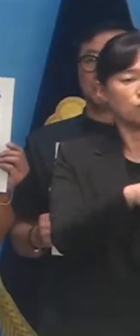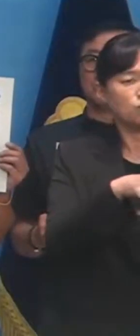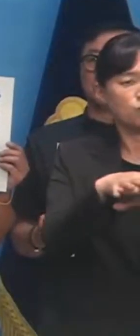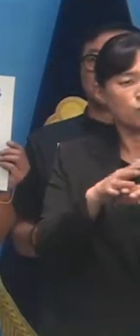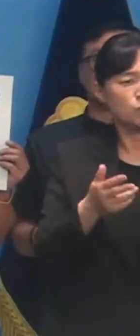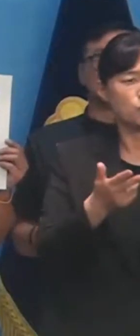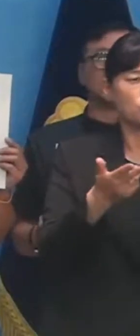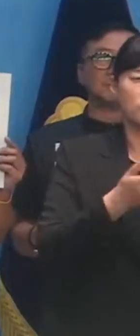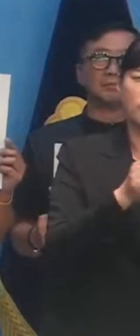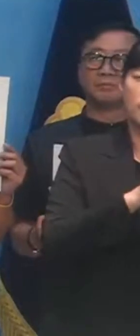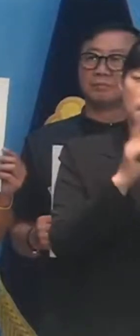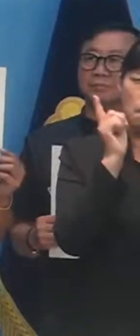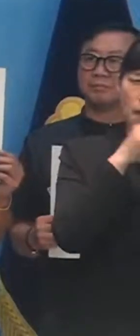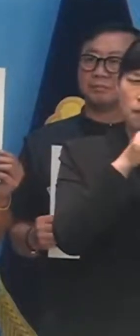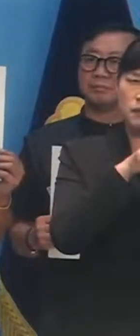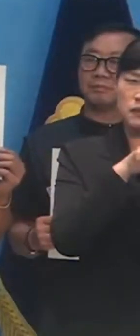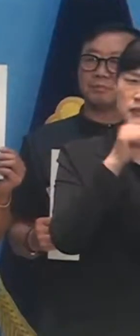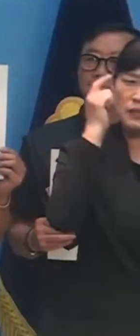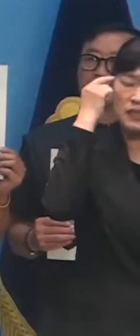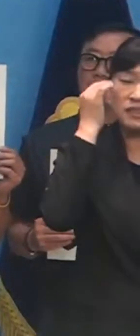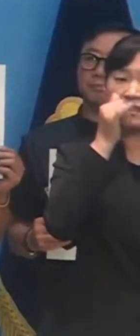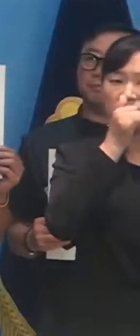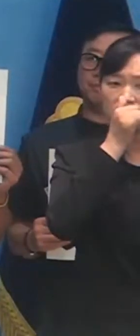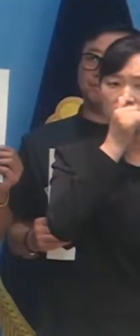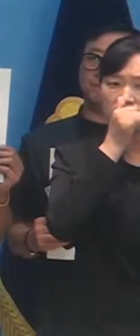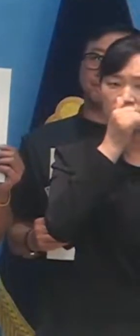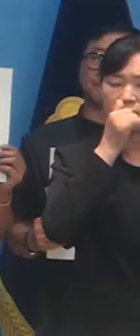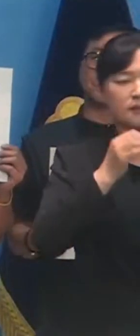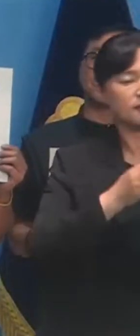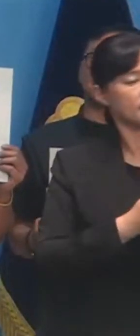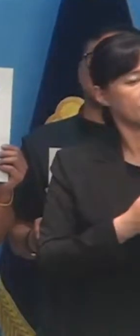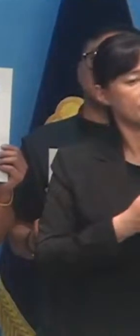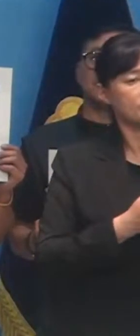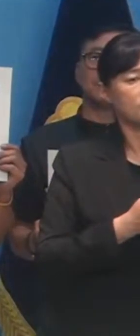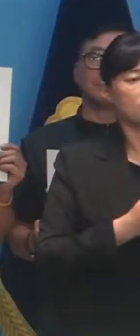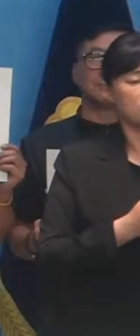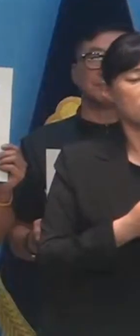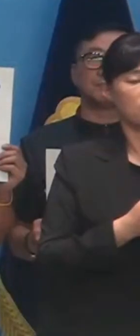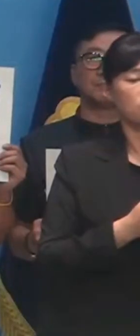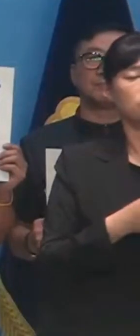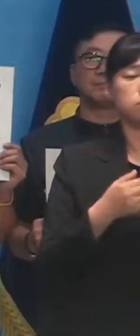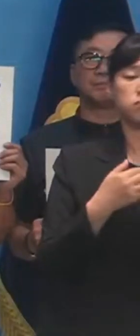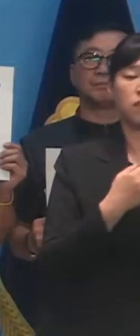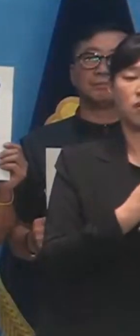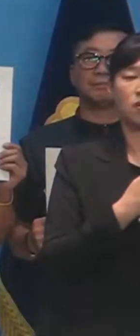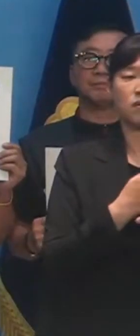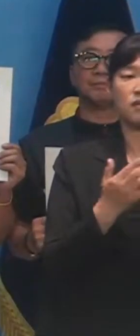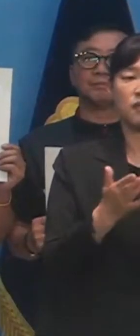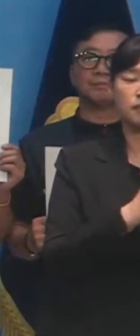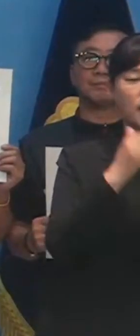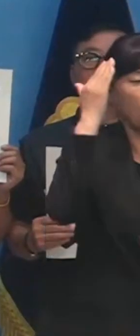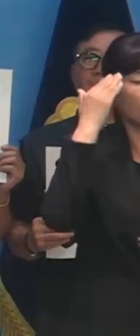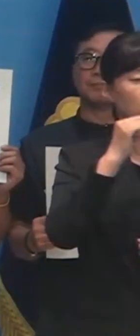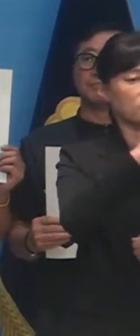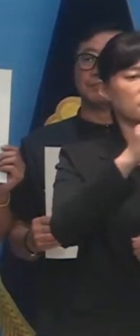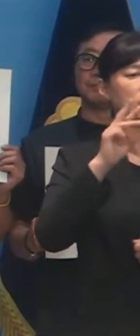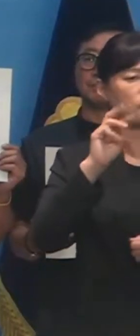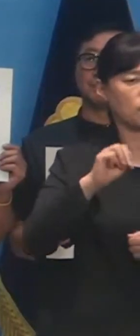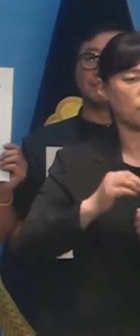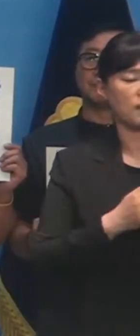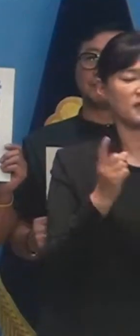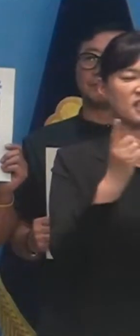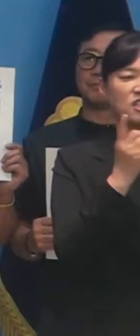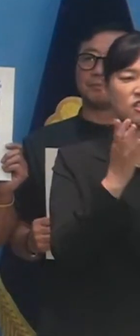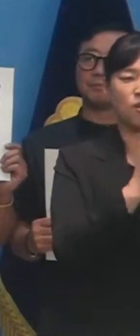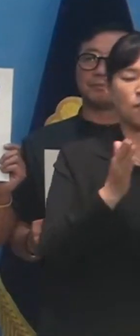나쁜 의도가 있는 것은 아닌가라고 하는 생각을 하지 않을 수 없습니다. 이에 한국 GM과 직간접적인